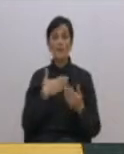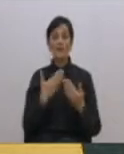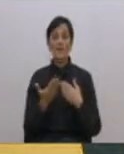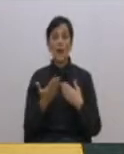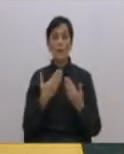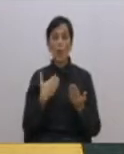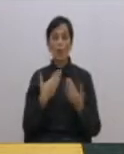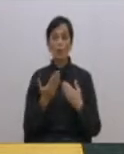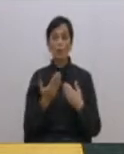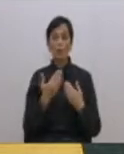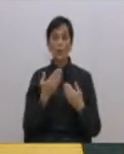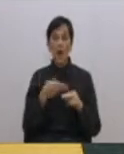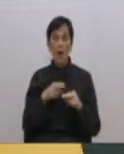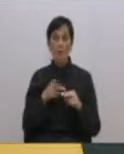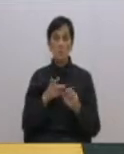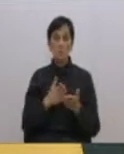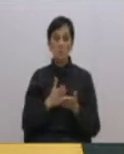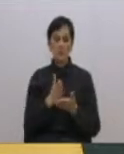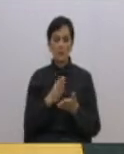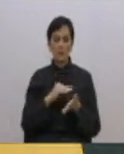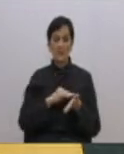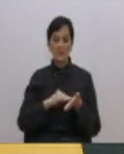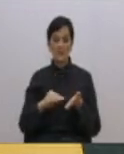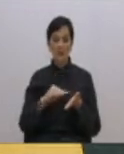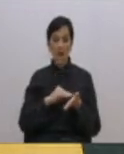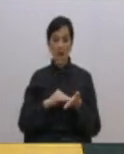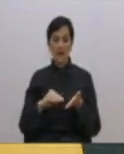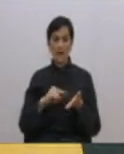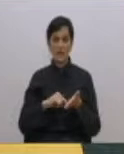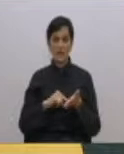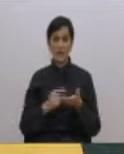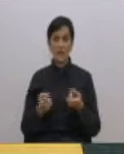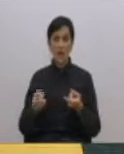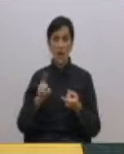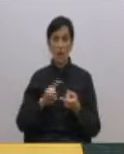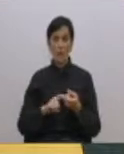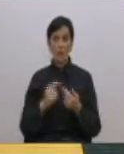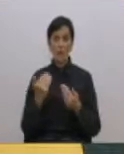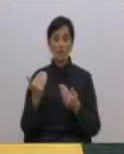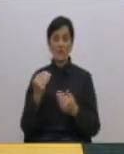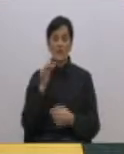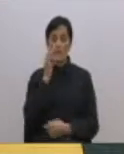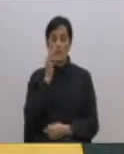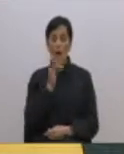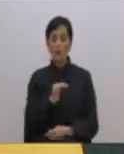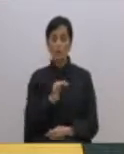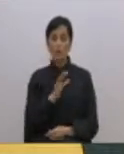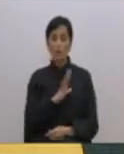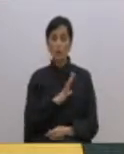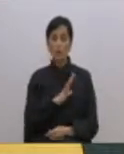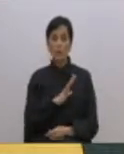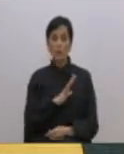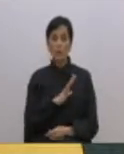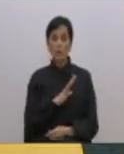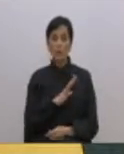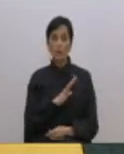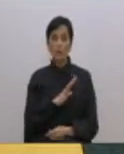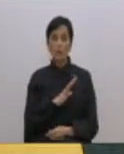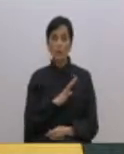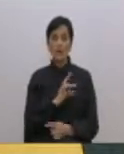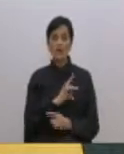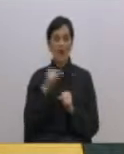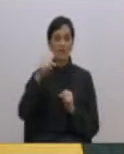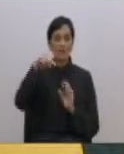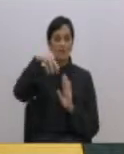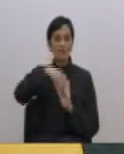სწორედ ამ მიმართულებაში და წერილი სწორედ ამას ეხებოდა, თქვენი პასუხი იყო, რომ სწორედ რომ